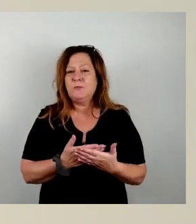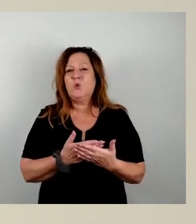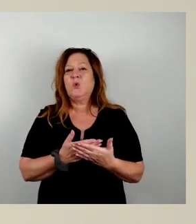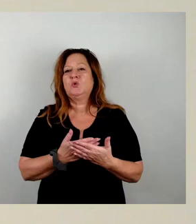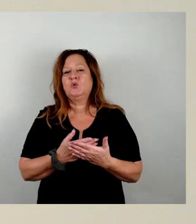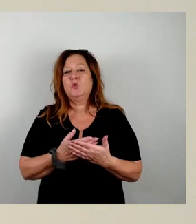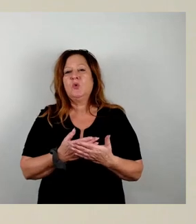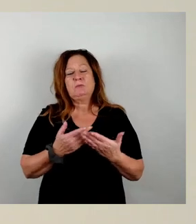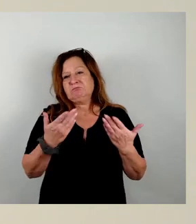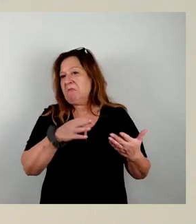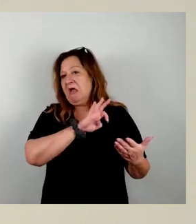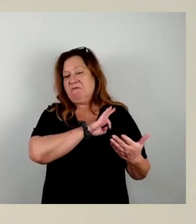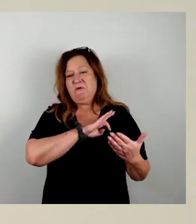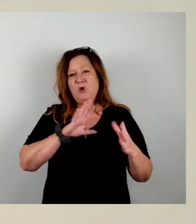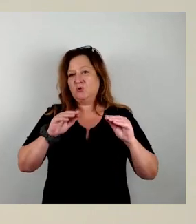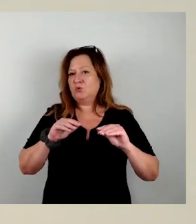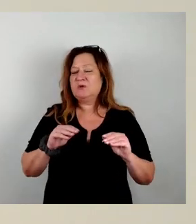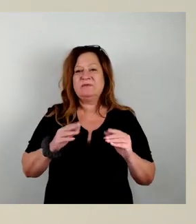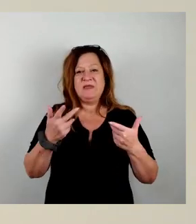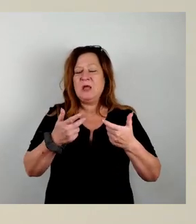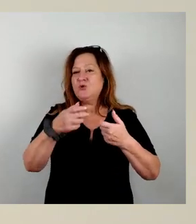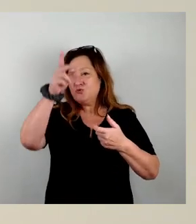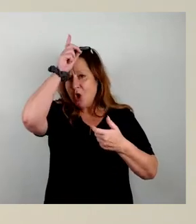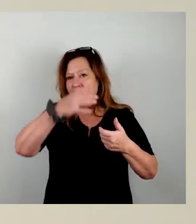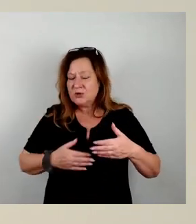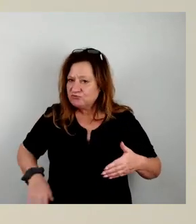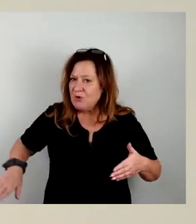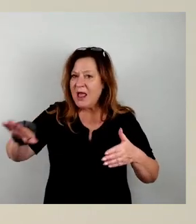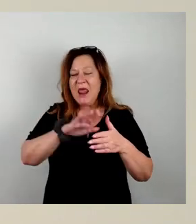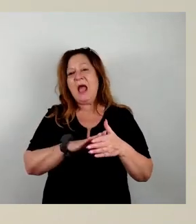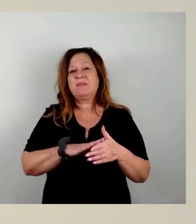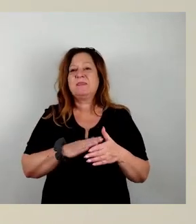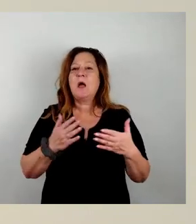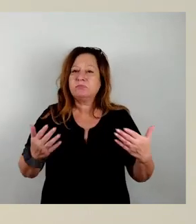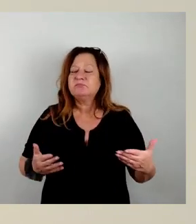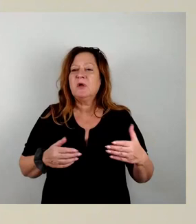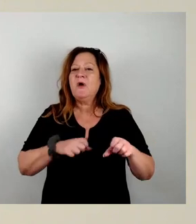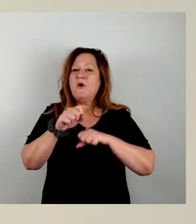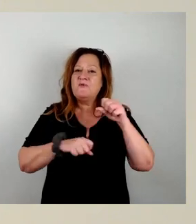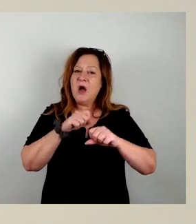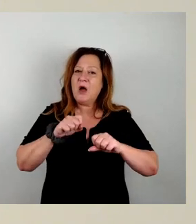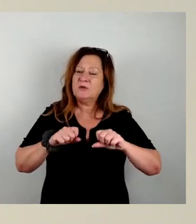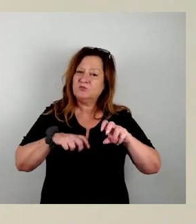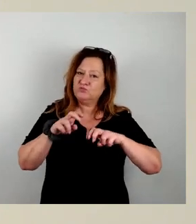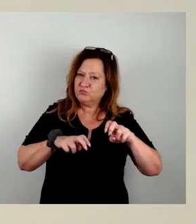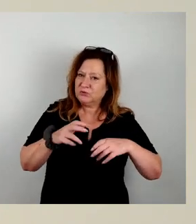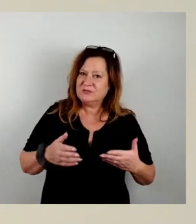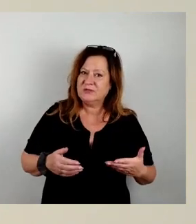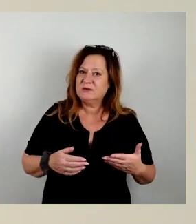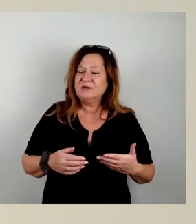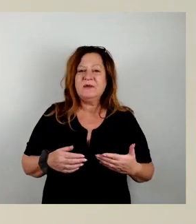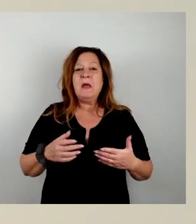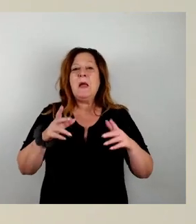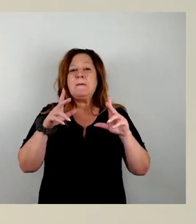erfolgreichste Verleihsystem der Bundesrepublik, das dazu geführt hat, dass in der Corona-Pandemie die Leute nicht reihenweise ihre Abos